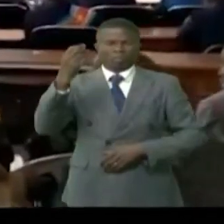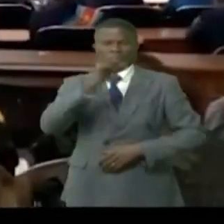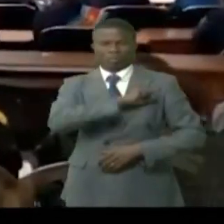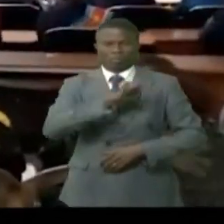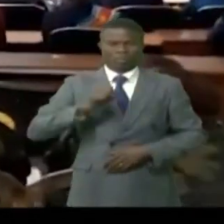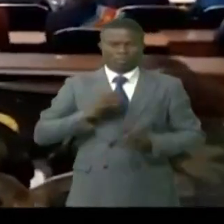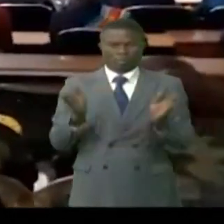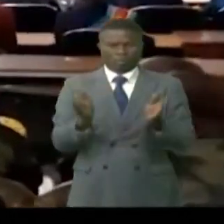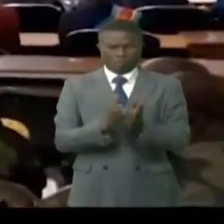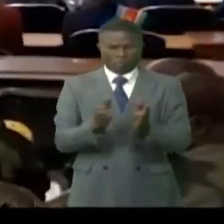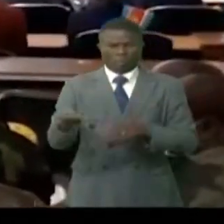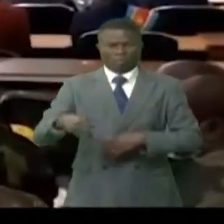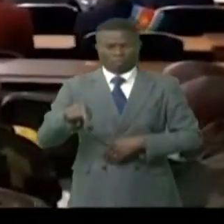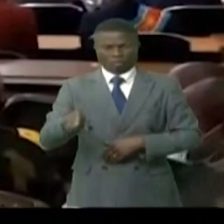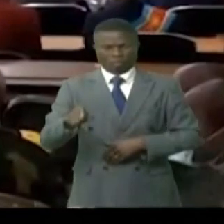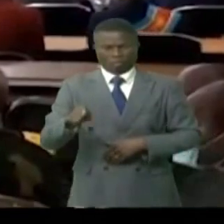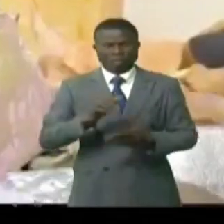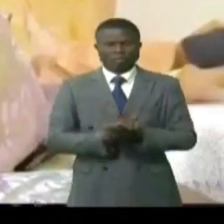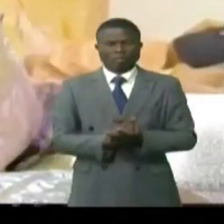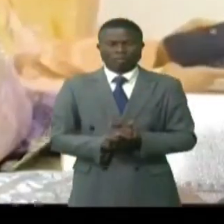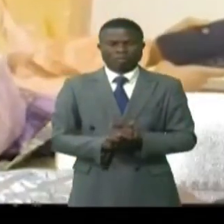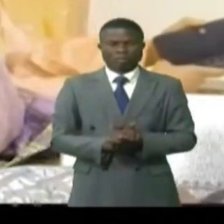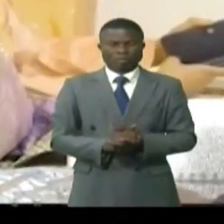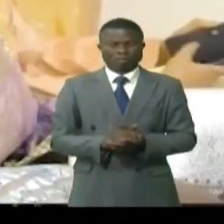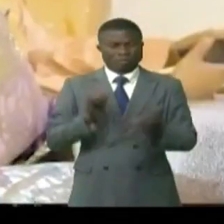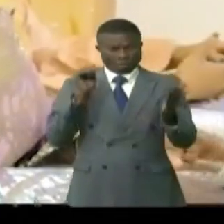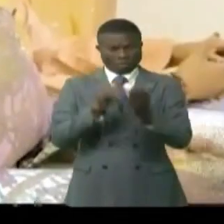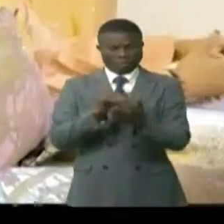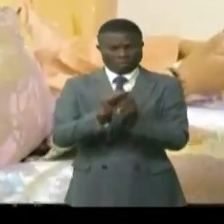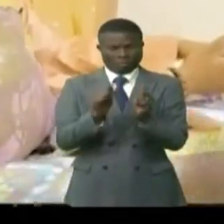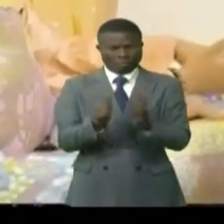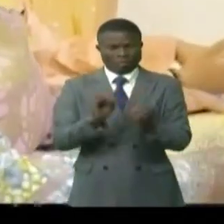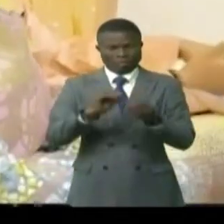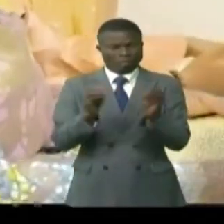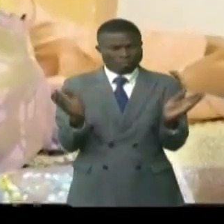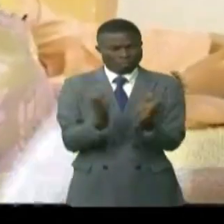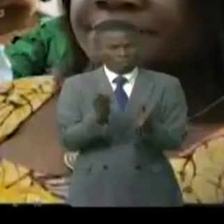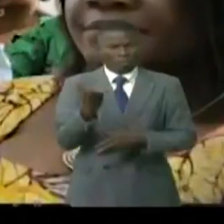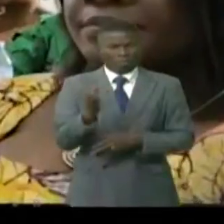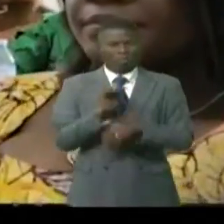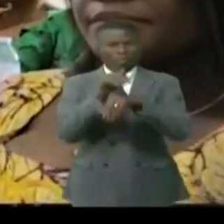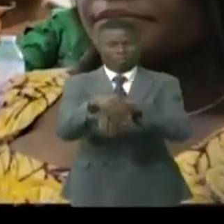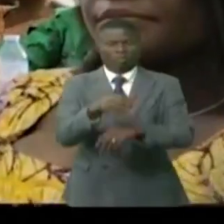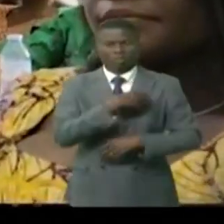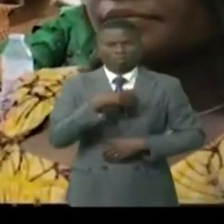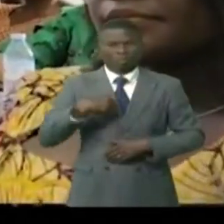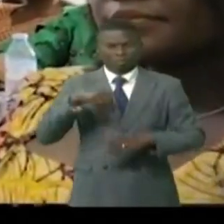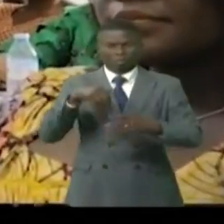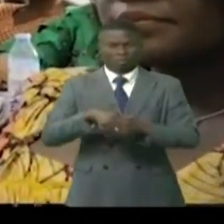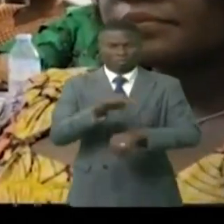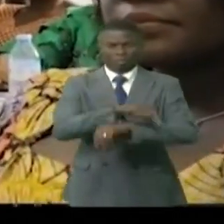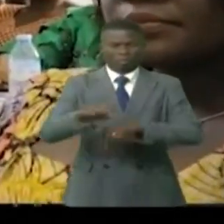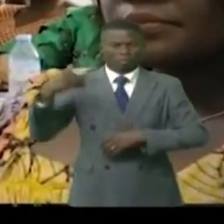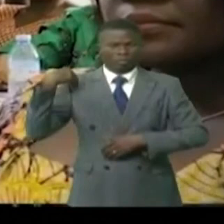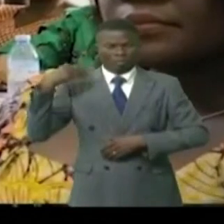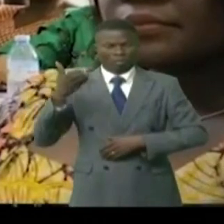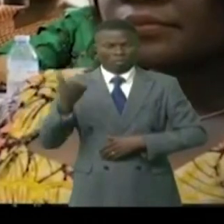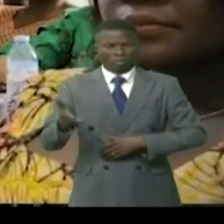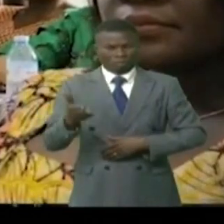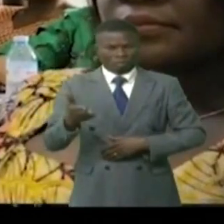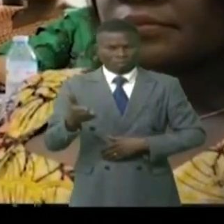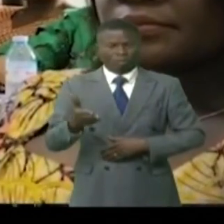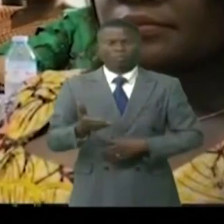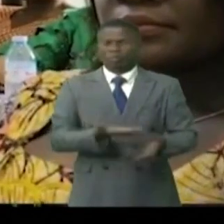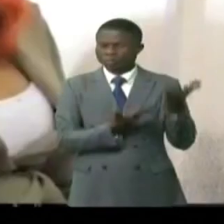qu'à l'Assemblée provinciale, on a compté 3. Au regard de ces faibles taux, la participation de la femme dans la gestion de la chose publique